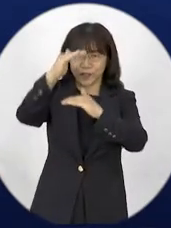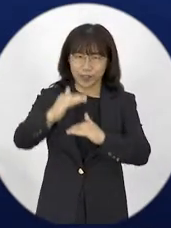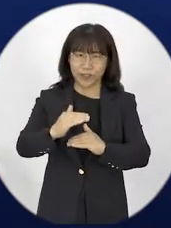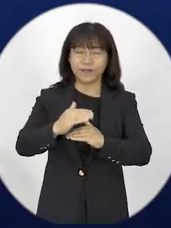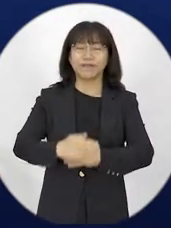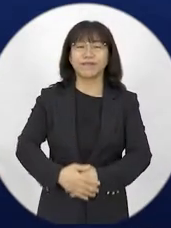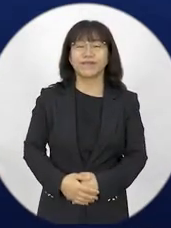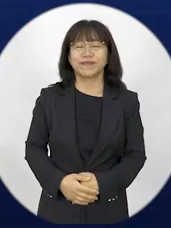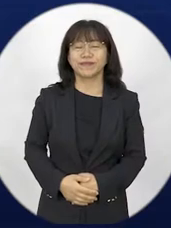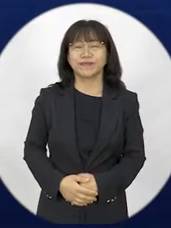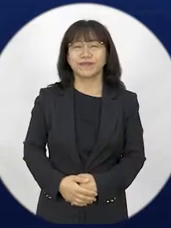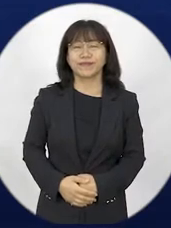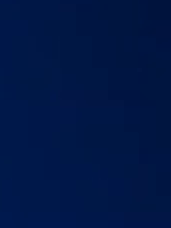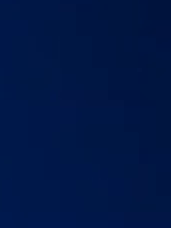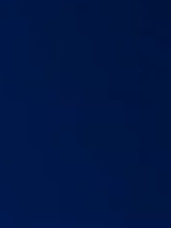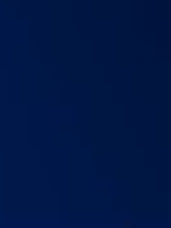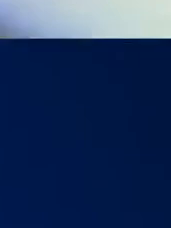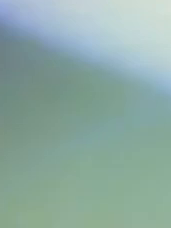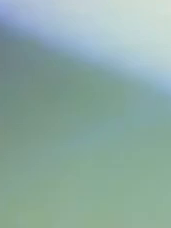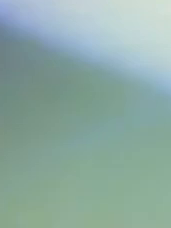주요 소식입니다.